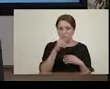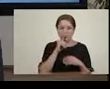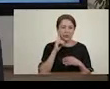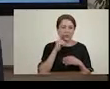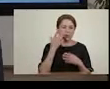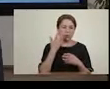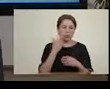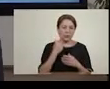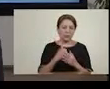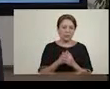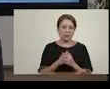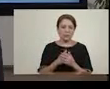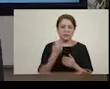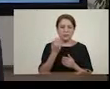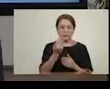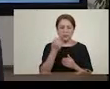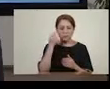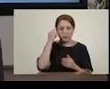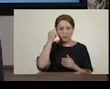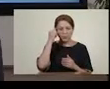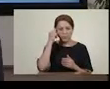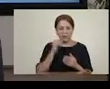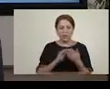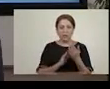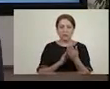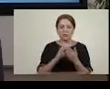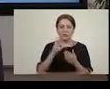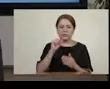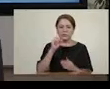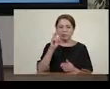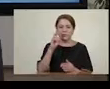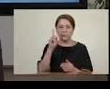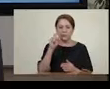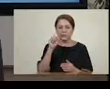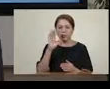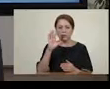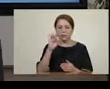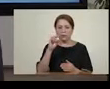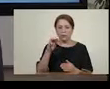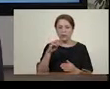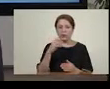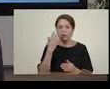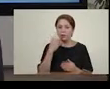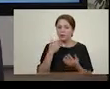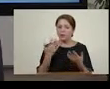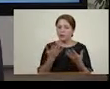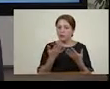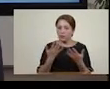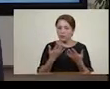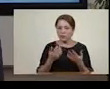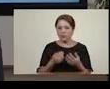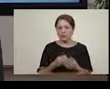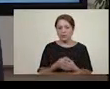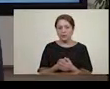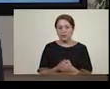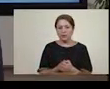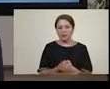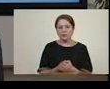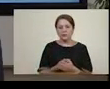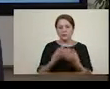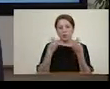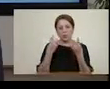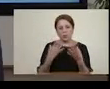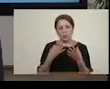Siz hech o'ylab ko'rganmisiz, sabzavotlarning rangi qanday ahamiyatga ega? Albatta, rangi ahamiyatli ekan. Ya'ni oddiy